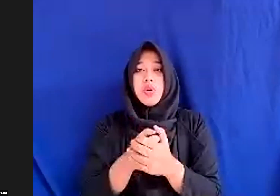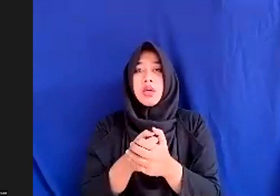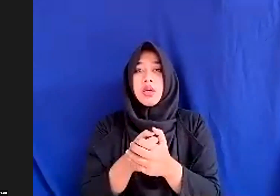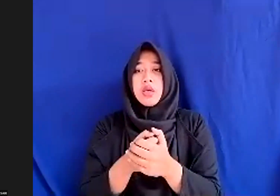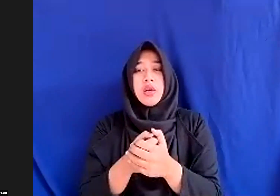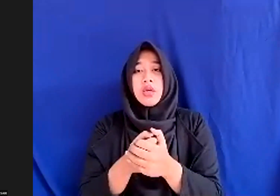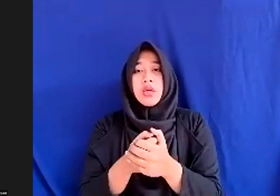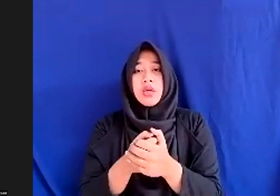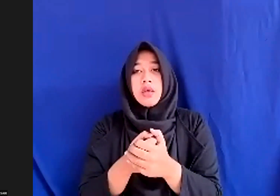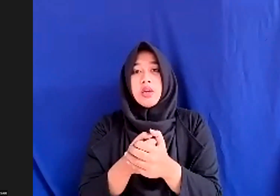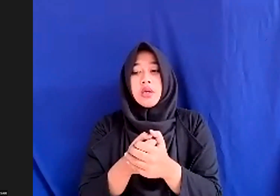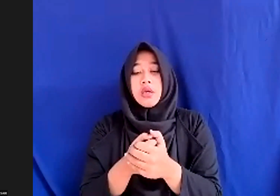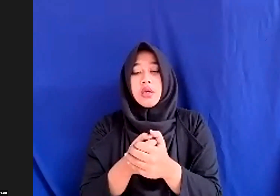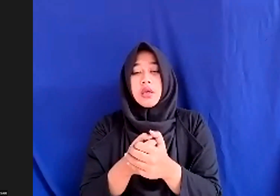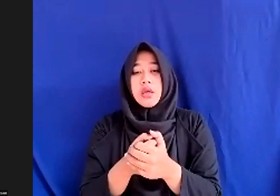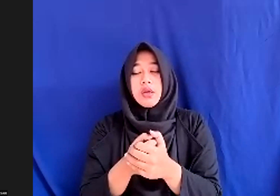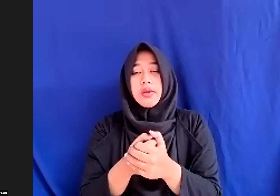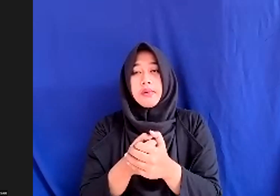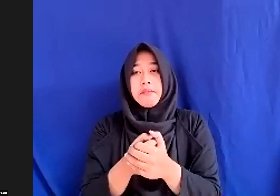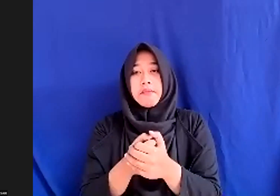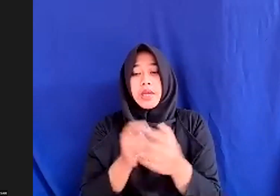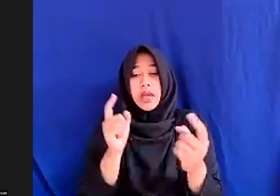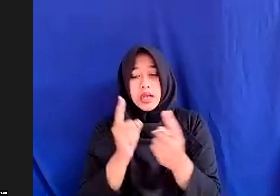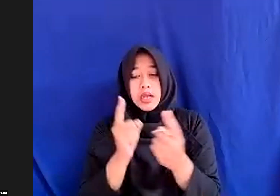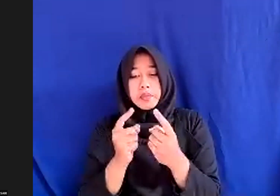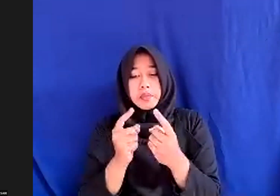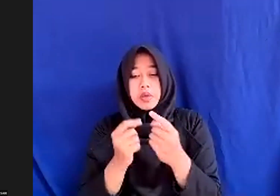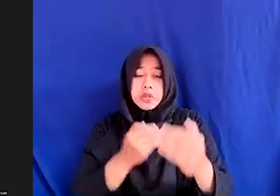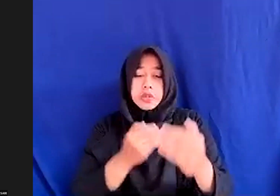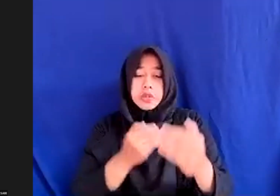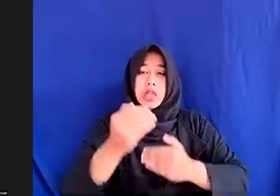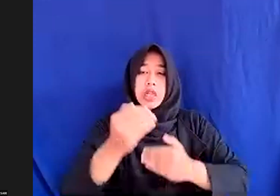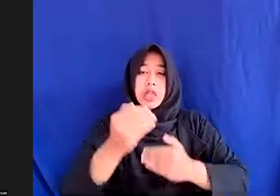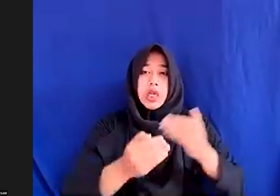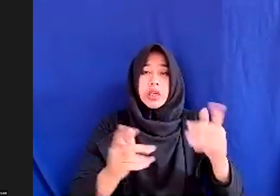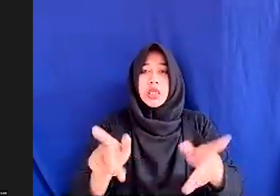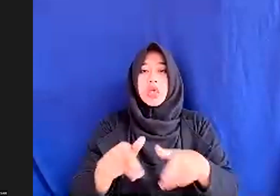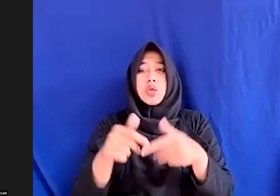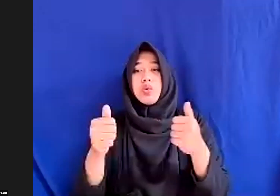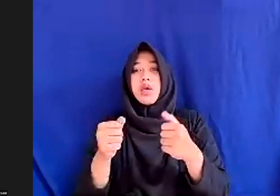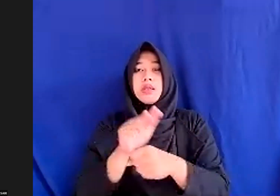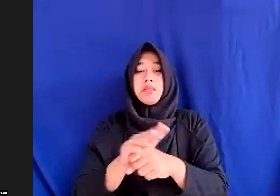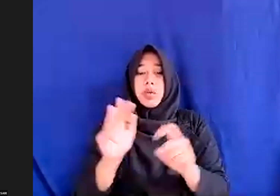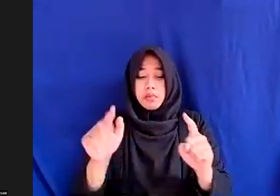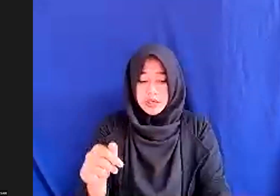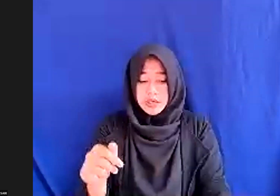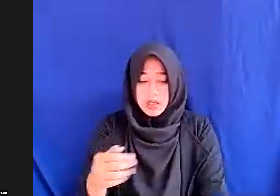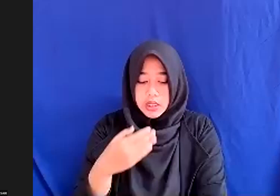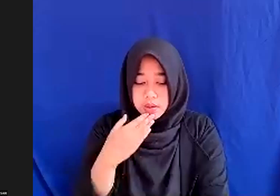mengatasi atau menjalani kehidupan di masa pandemi ini. Terima kasih. Selamat sore. Shalom. Wassalamualaikum warahmatullahi